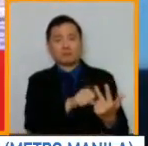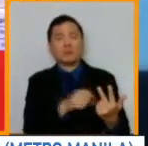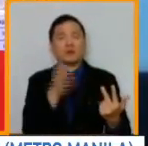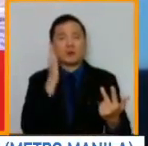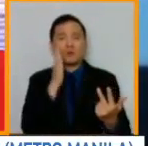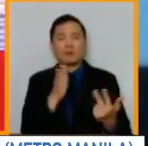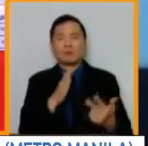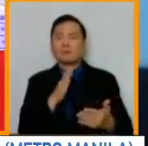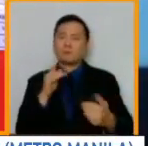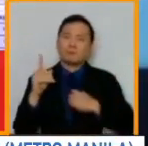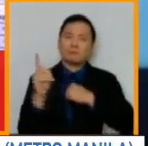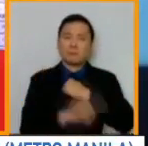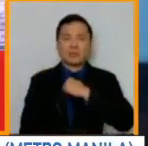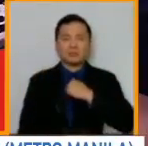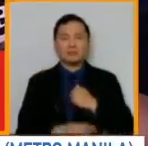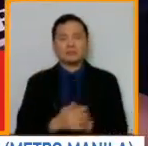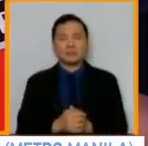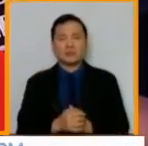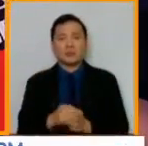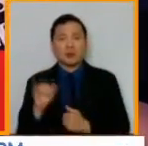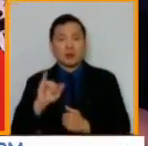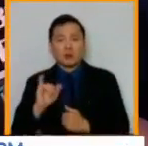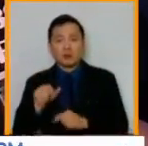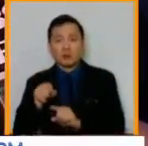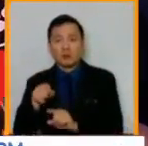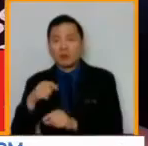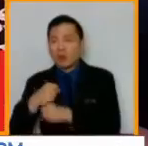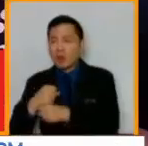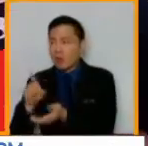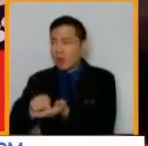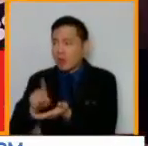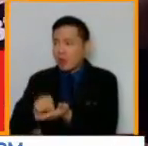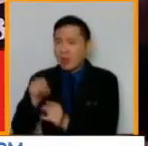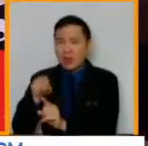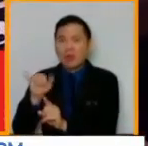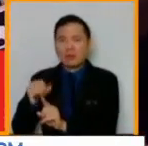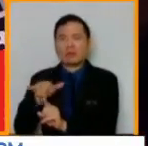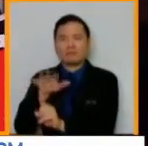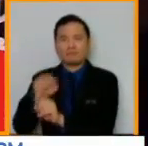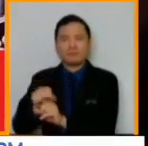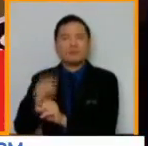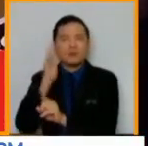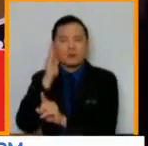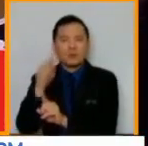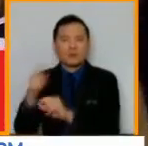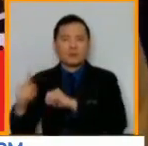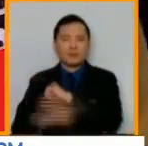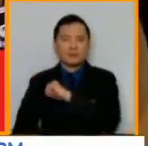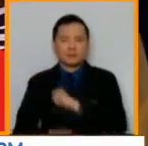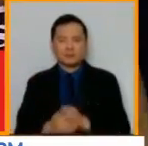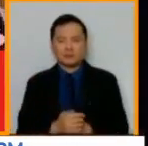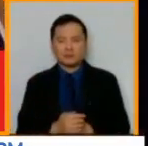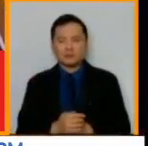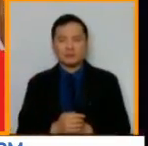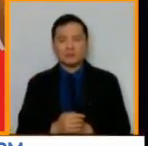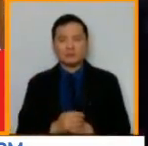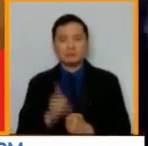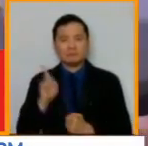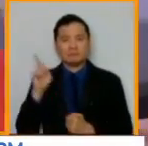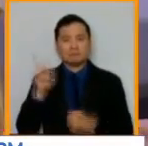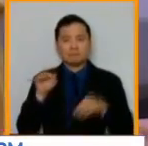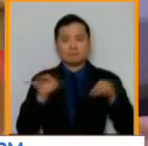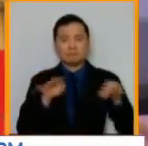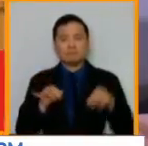nagpapagawa ng pekeng vaccination card. Okay lang ho ba kung aabot po sa korte, doon na lang ho kami